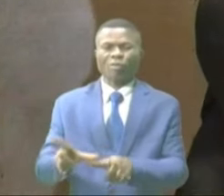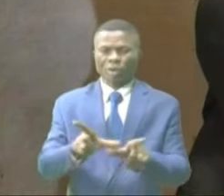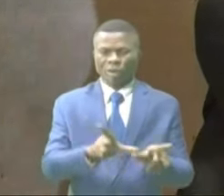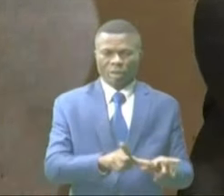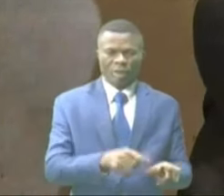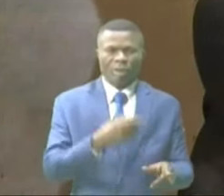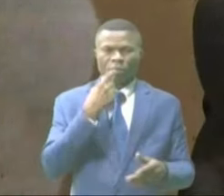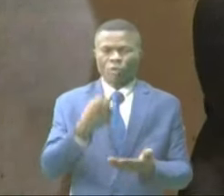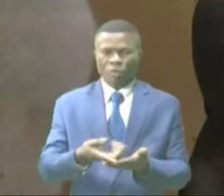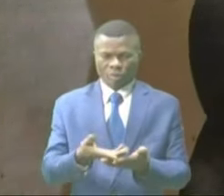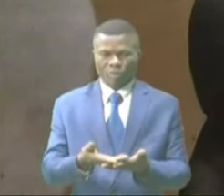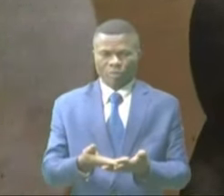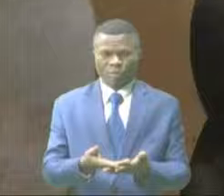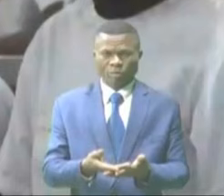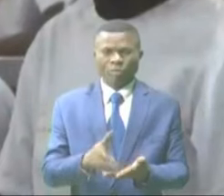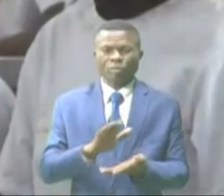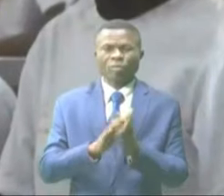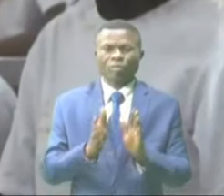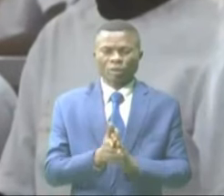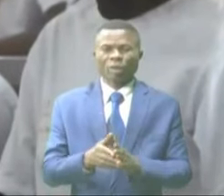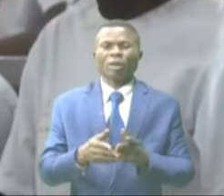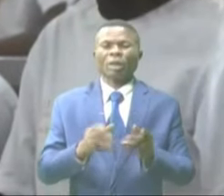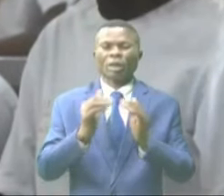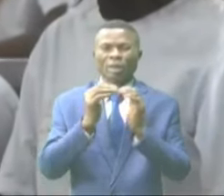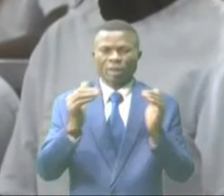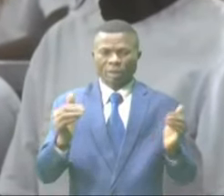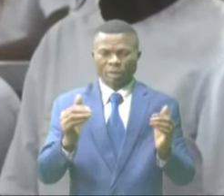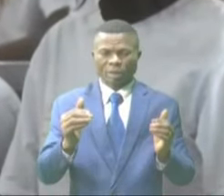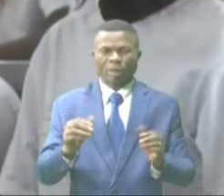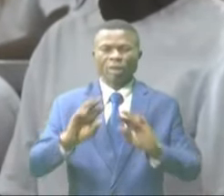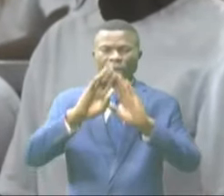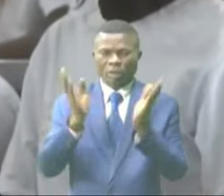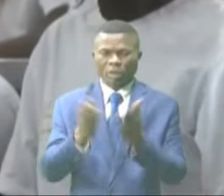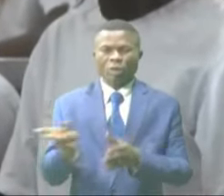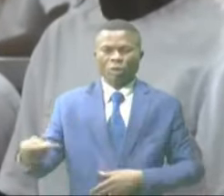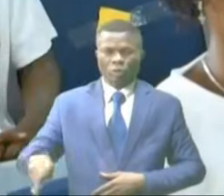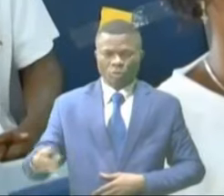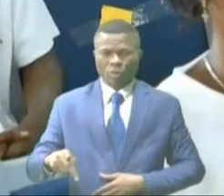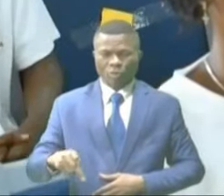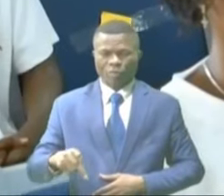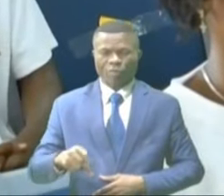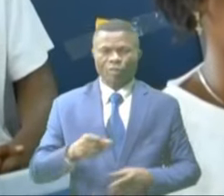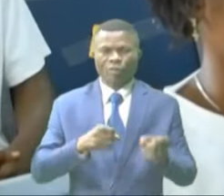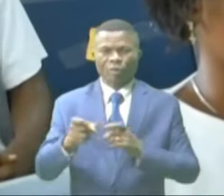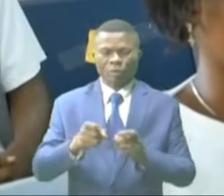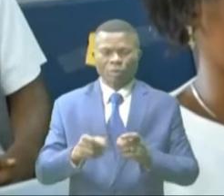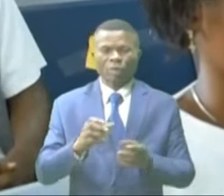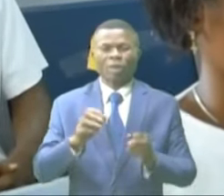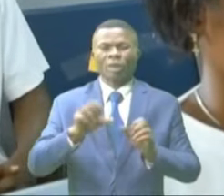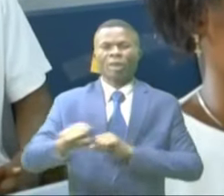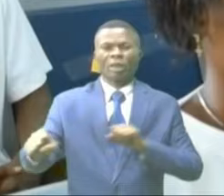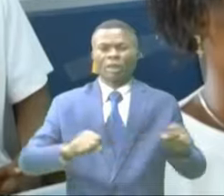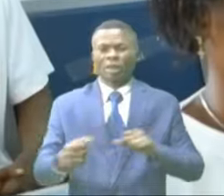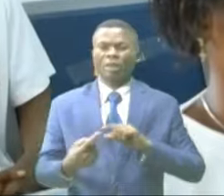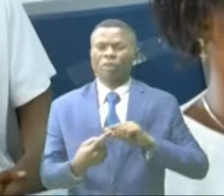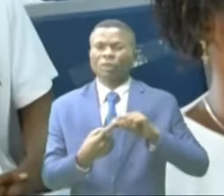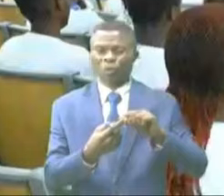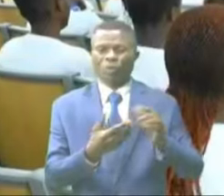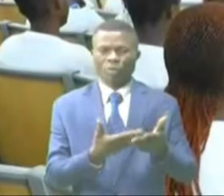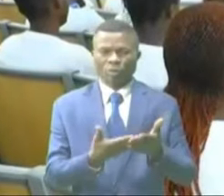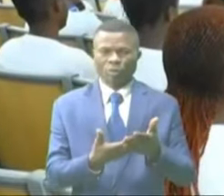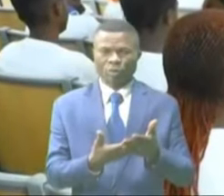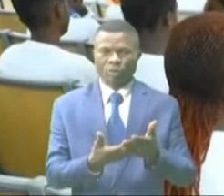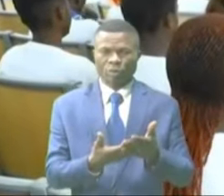c'est que vous devez être très calme. Toute la province vous regarde. Ce sont des tests exceptionnels. Ne